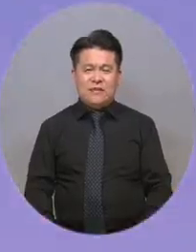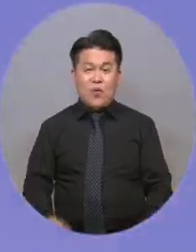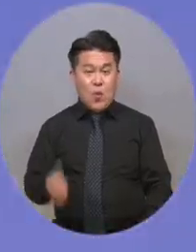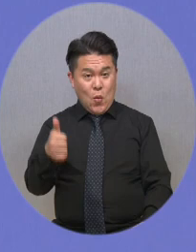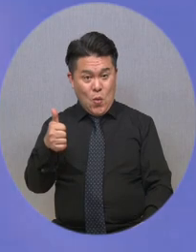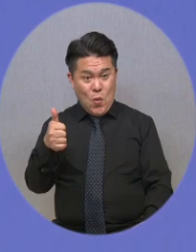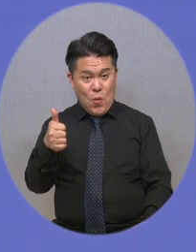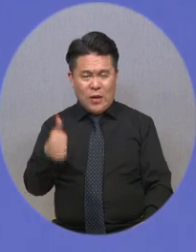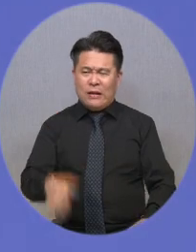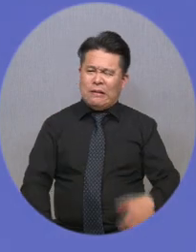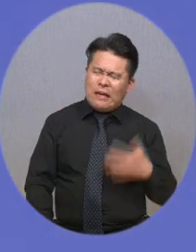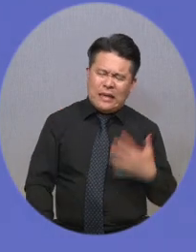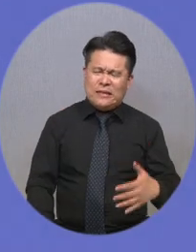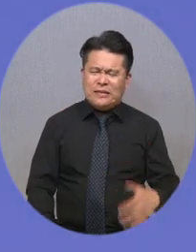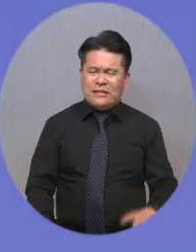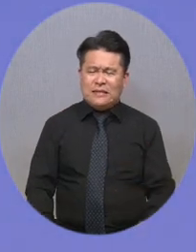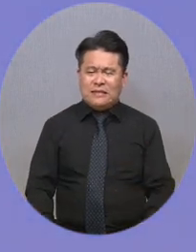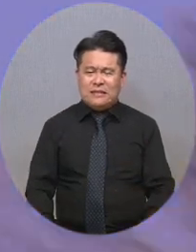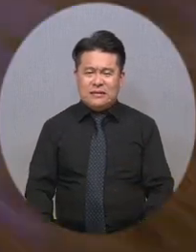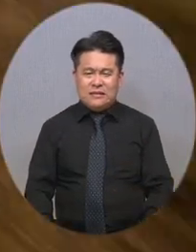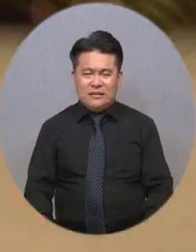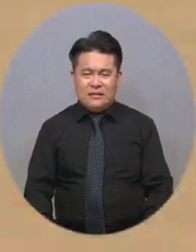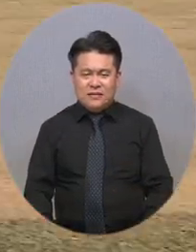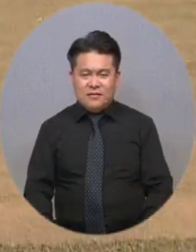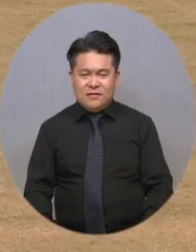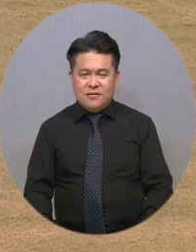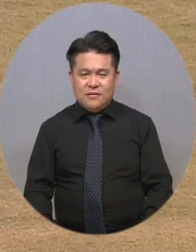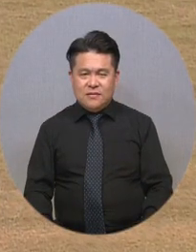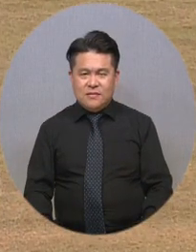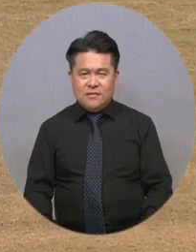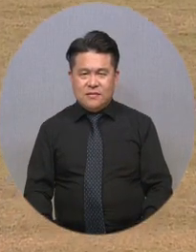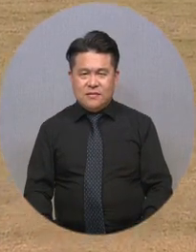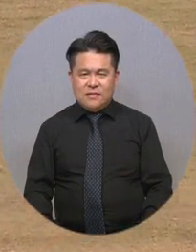좋았어. 아, 이런.